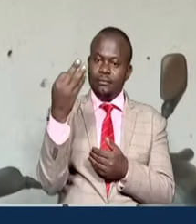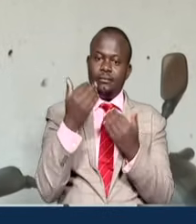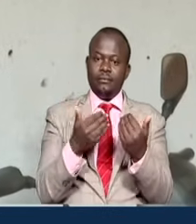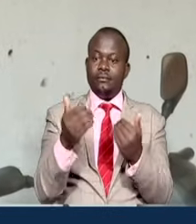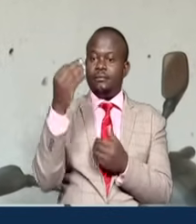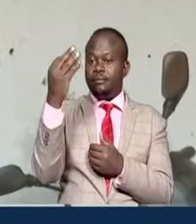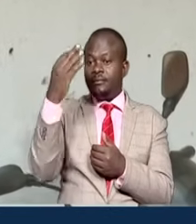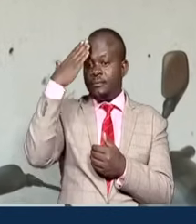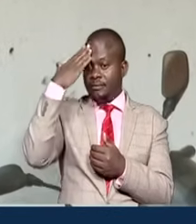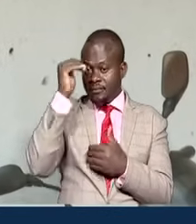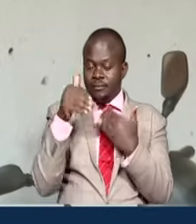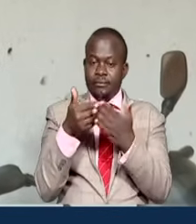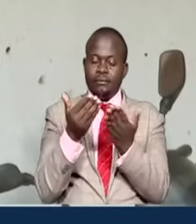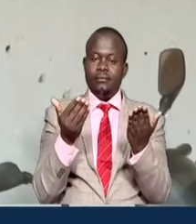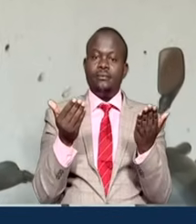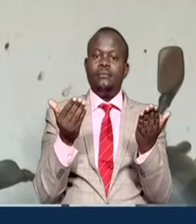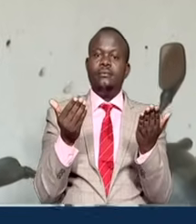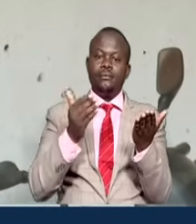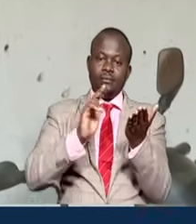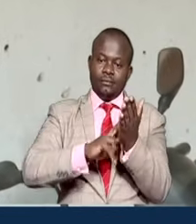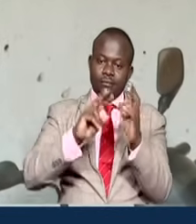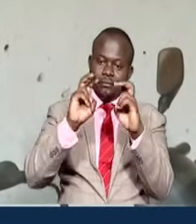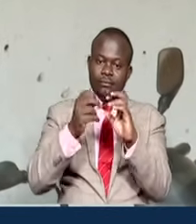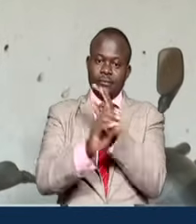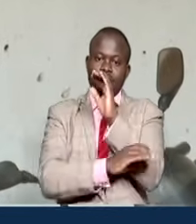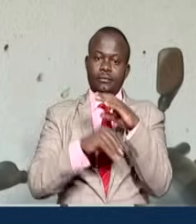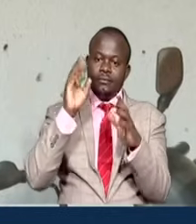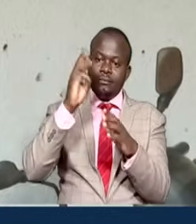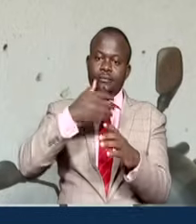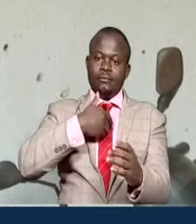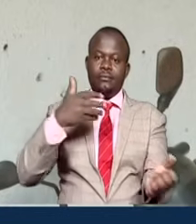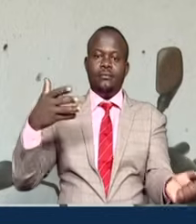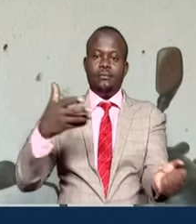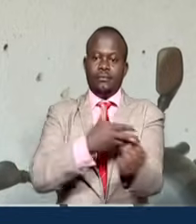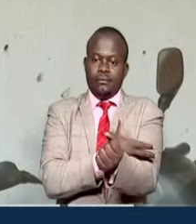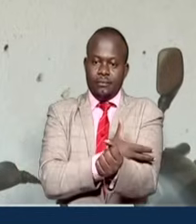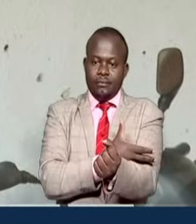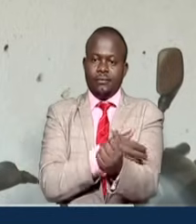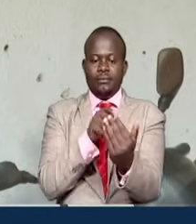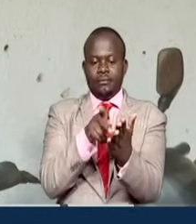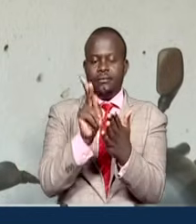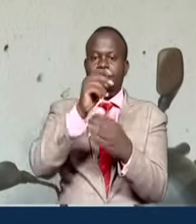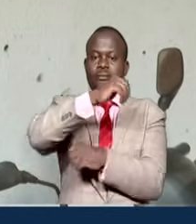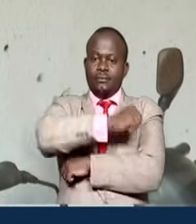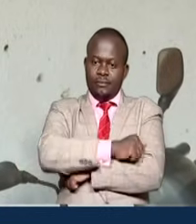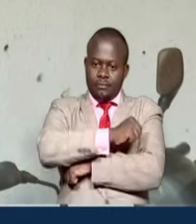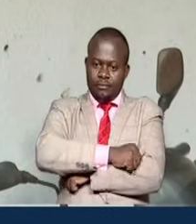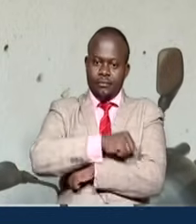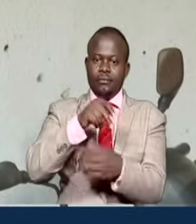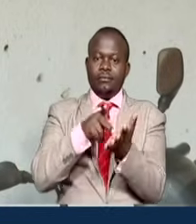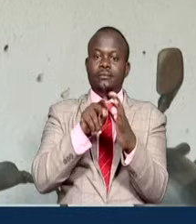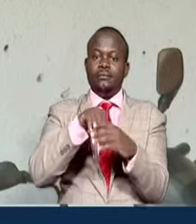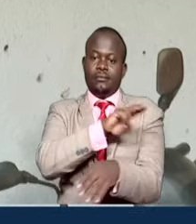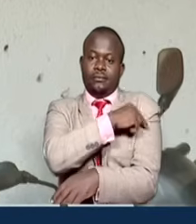abana batatu nuko nahamya ko igihugu kizaba gifite ubushobozi bwo kubishyurira amashuri, kubishyurira